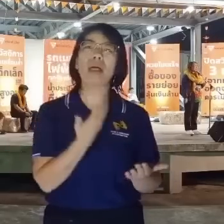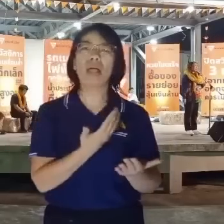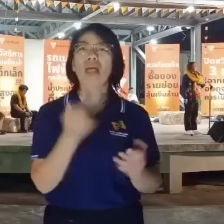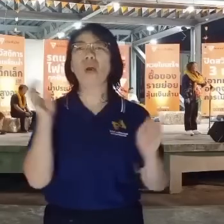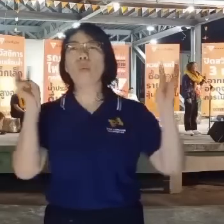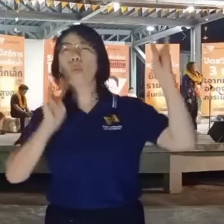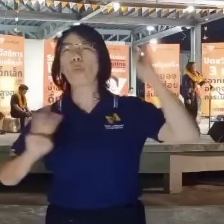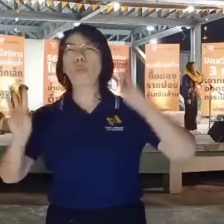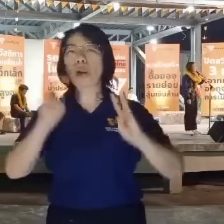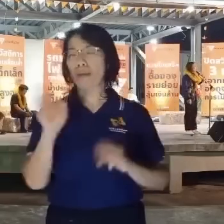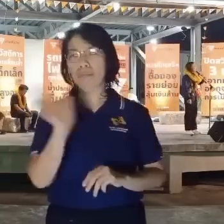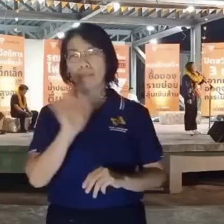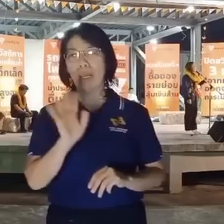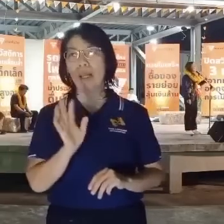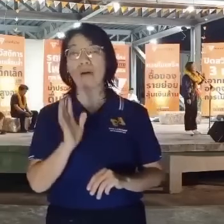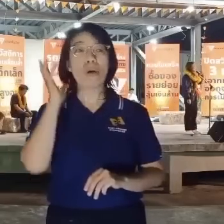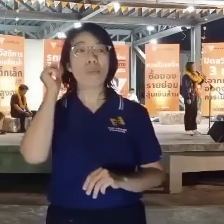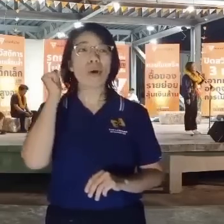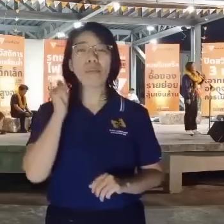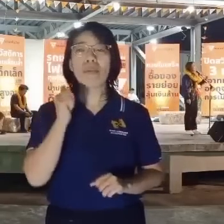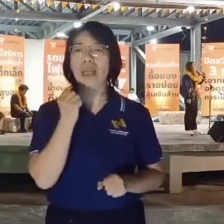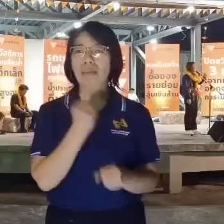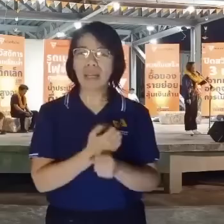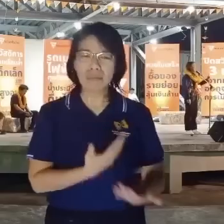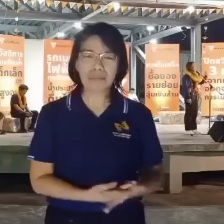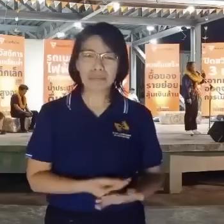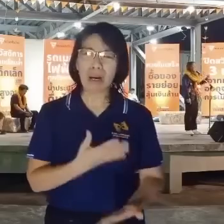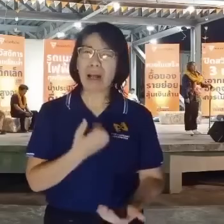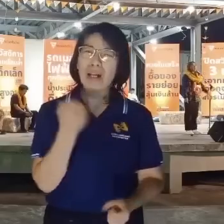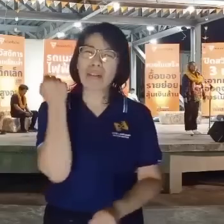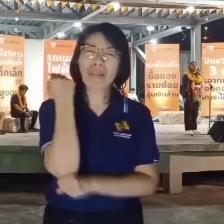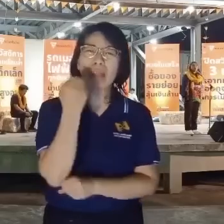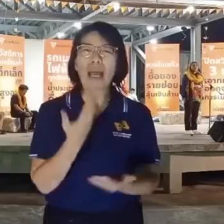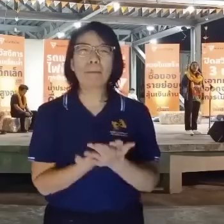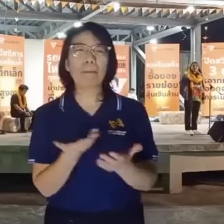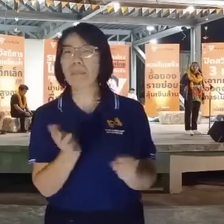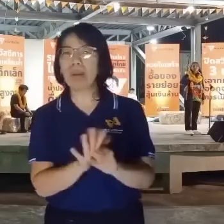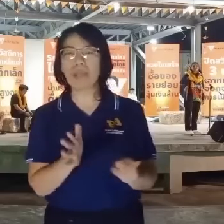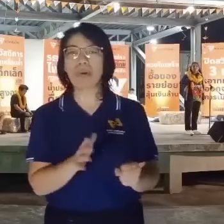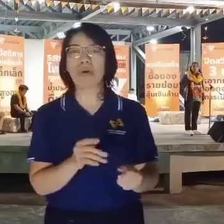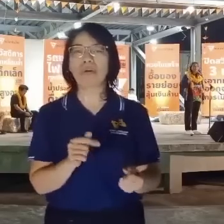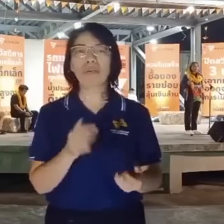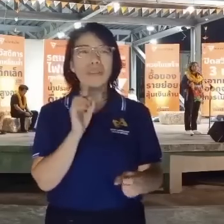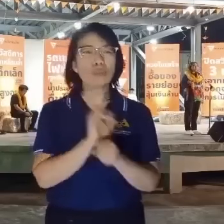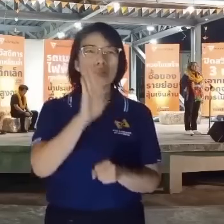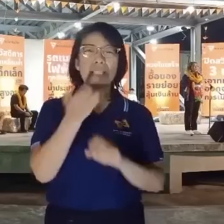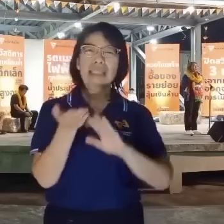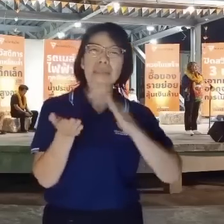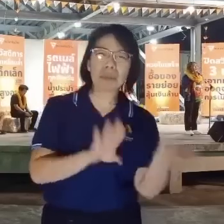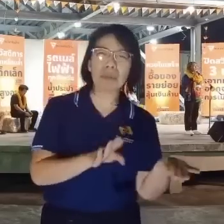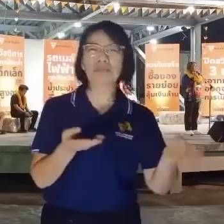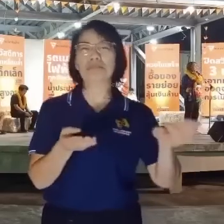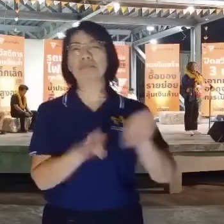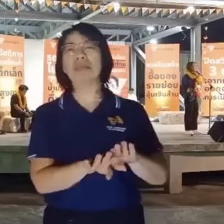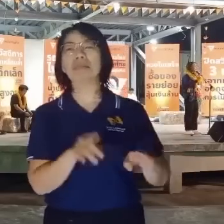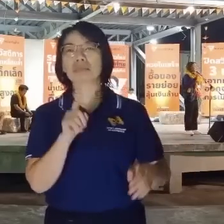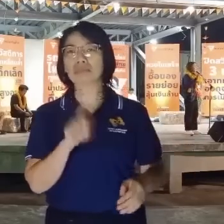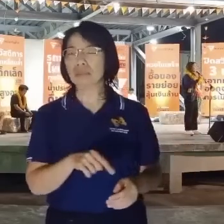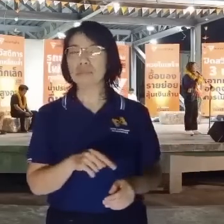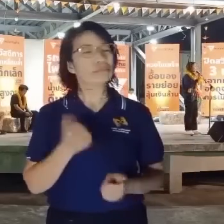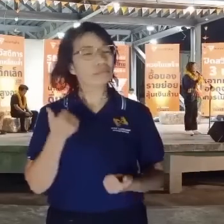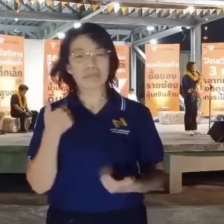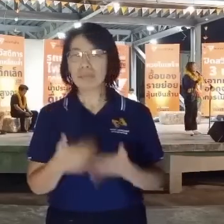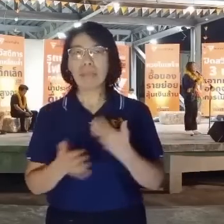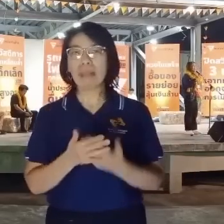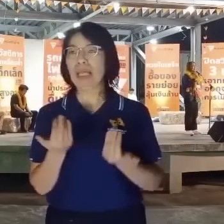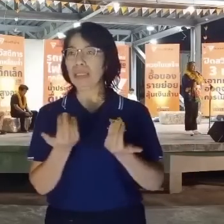านทำเพียงเพราะว่าพ่อแม่เศรษฐกิจไม่ดีเพียงเพราะว่าพ่อแม่ธุรกิจเจ๊งทุกคนจะต้องได้รับการ